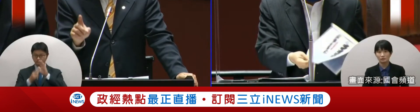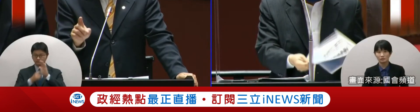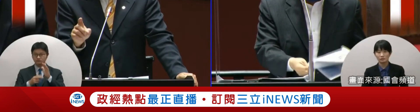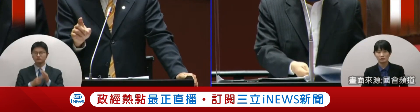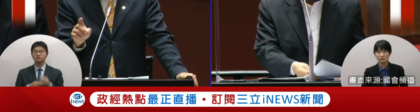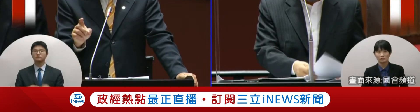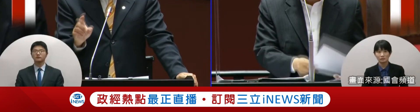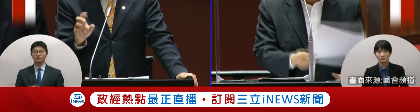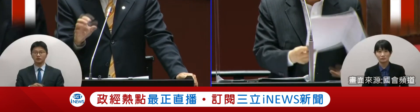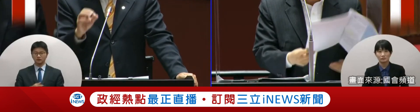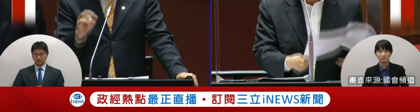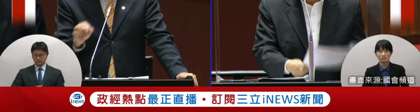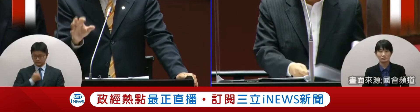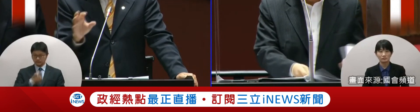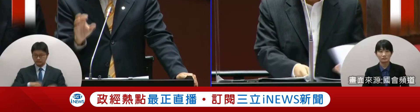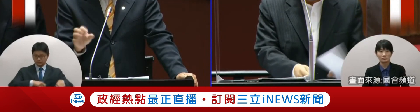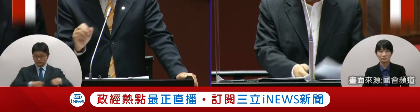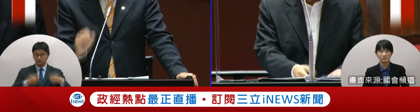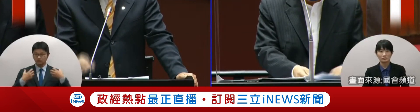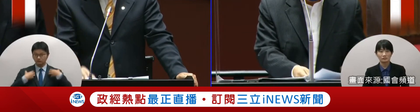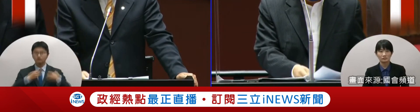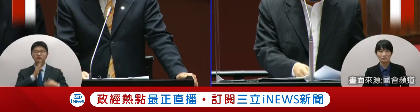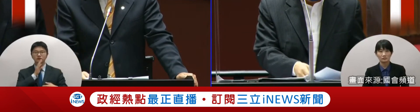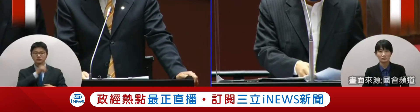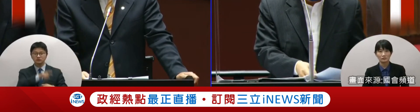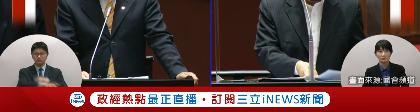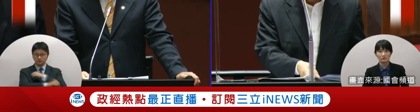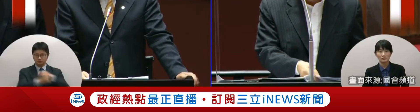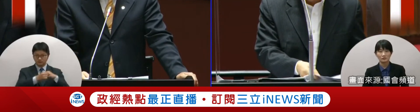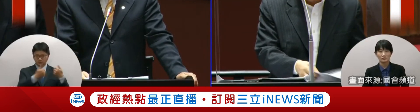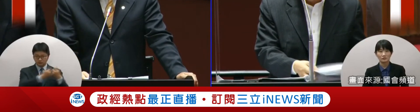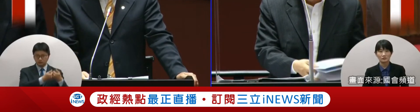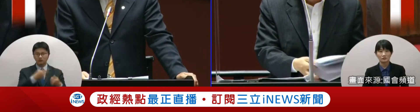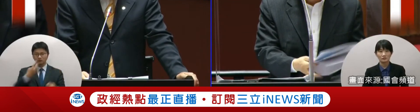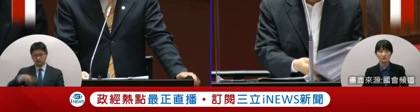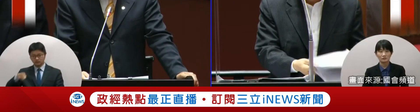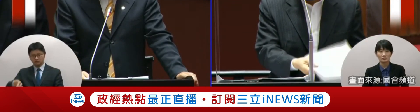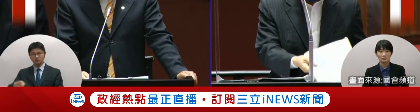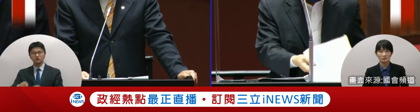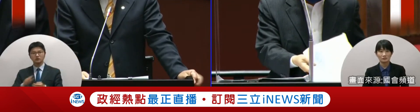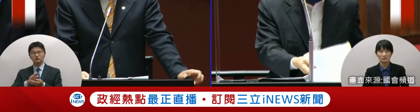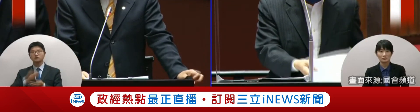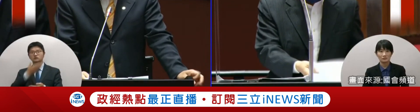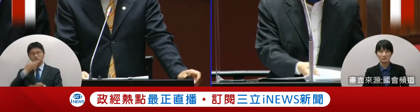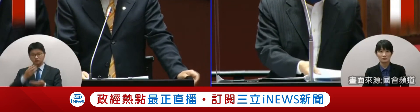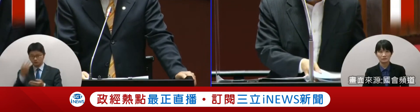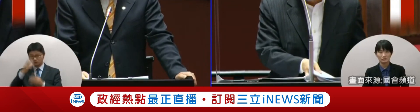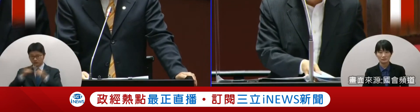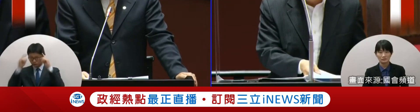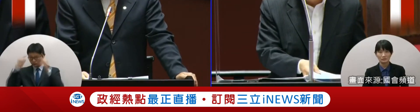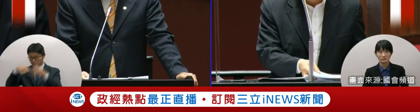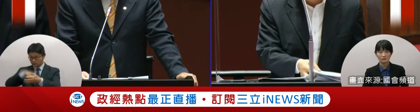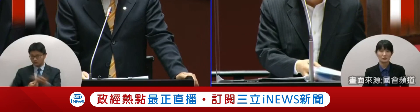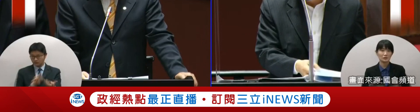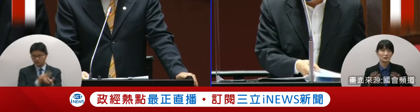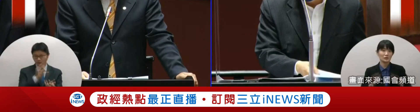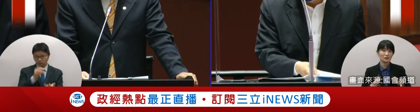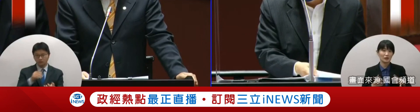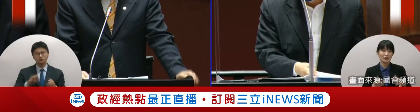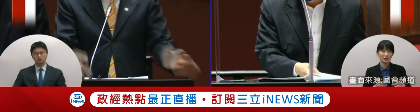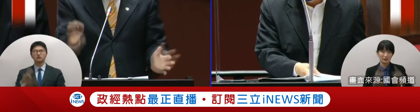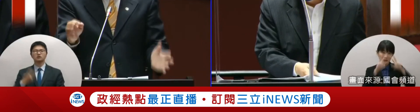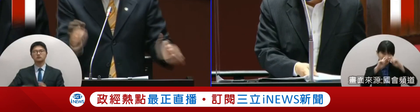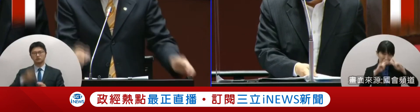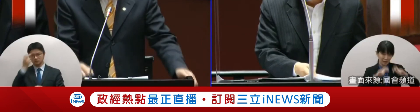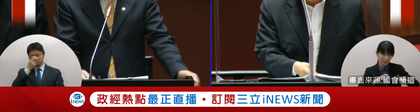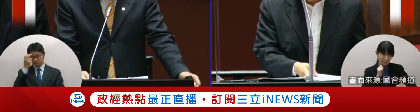行的是那个基金会，但清华大学是不是有相关人员有实质参与，这个有尚待厘清。 所以现在还没有查出来